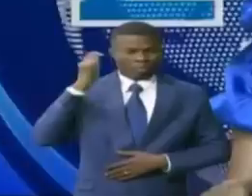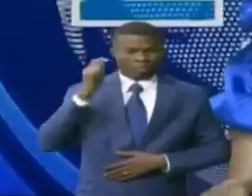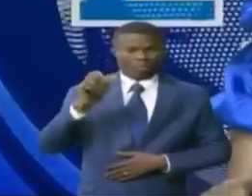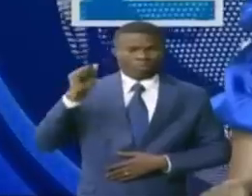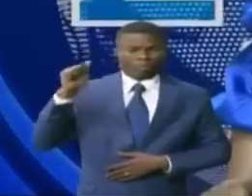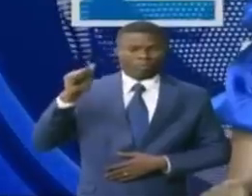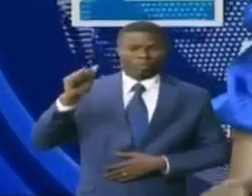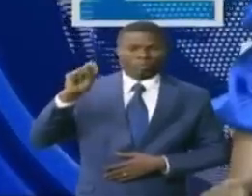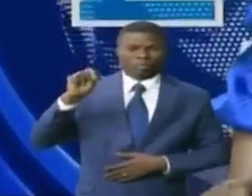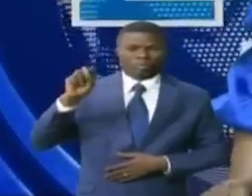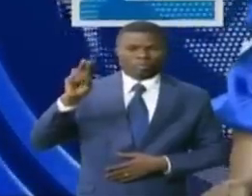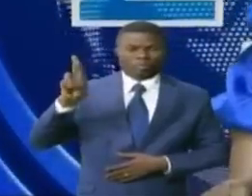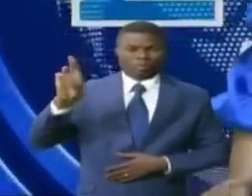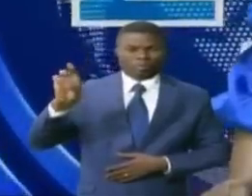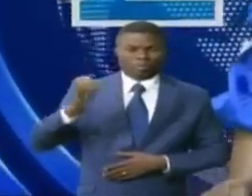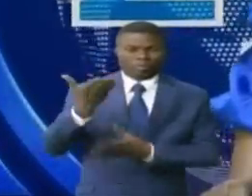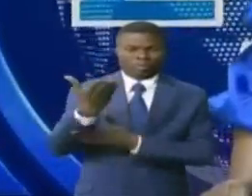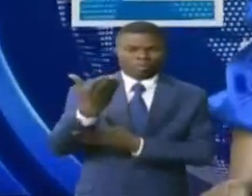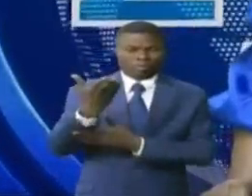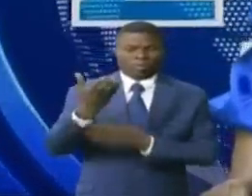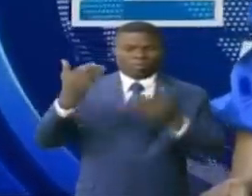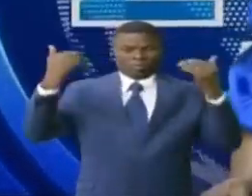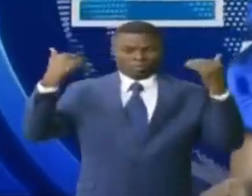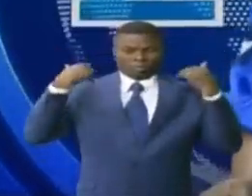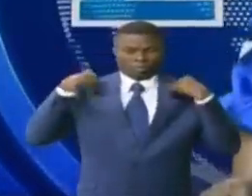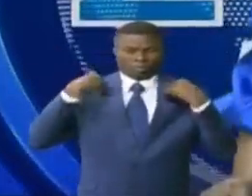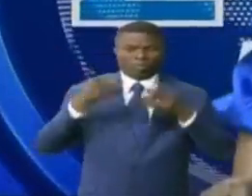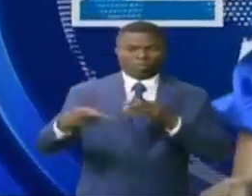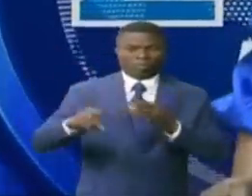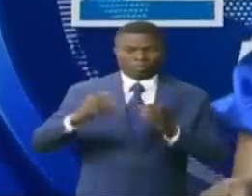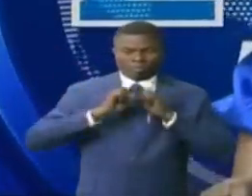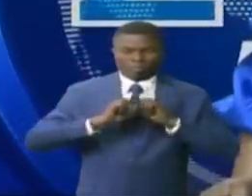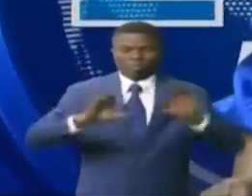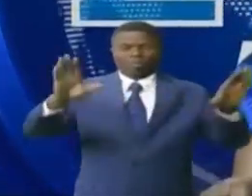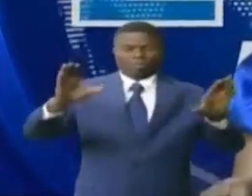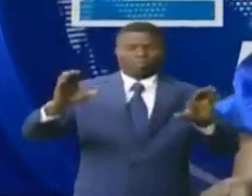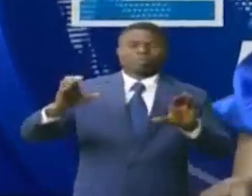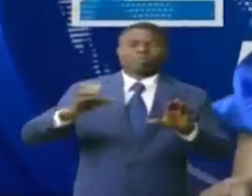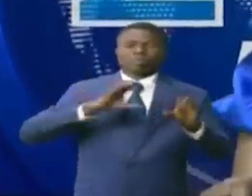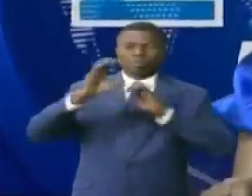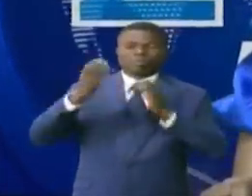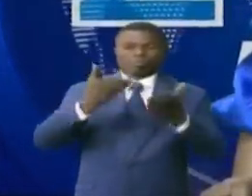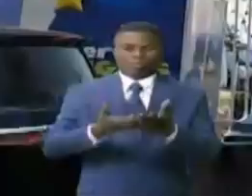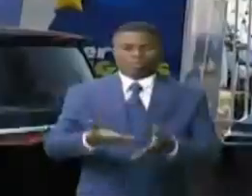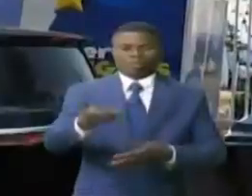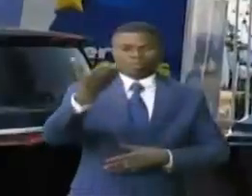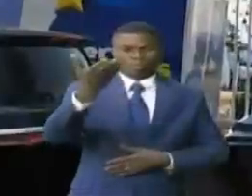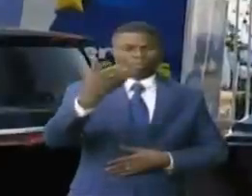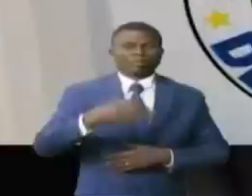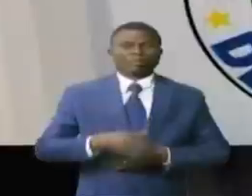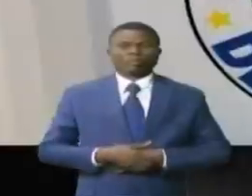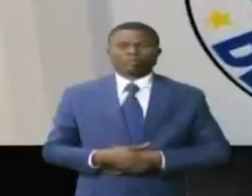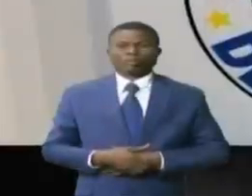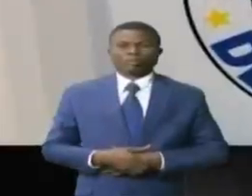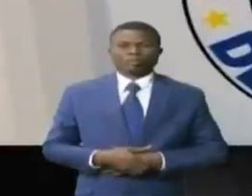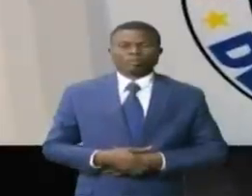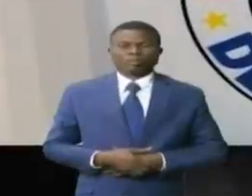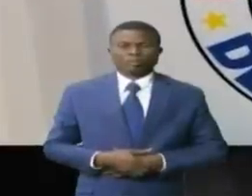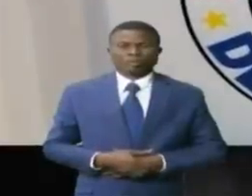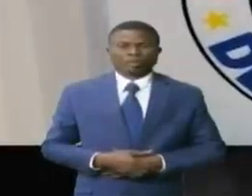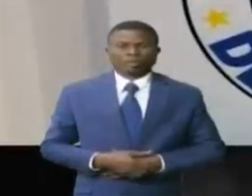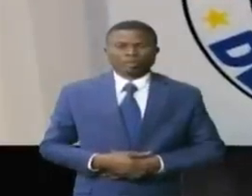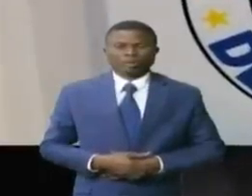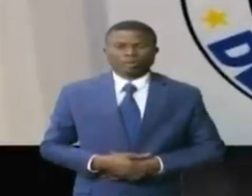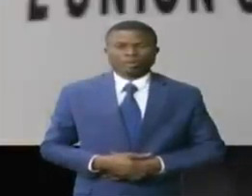André Mbata, qui invite les gestionnaires de province à vulgariser cette charte. Robert Ndaye, TCC. La charte de l'Union sacrée de la